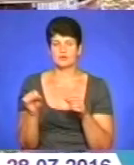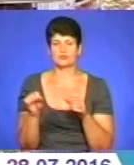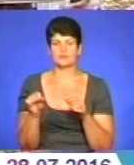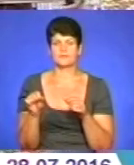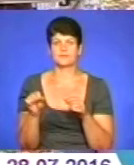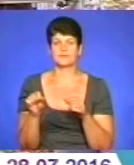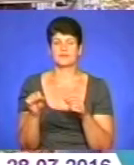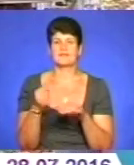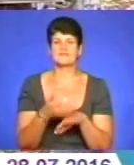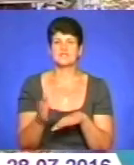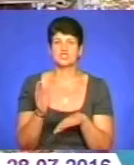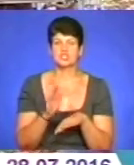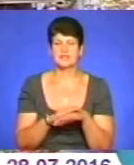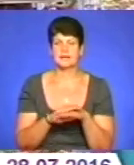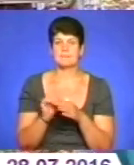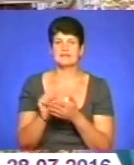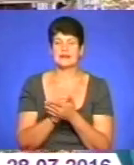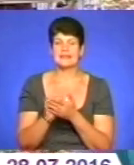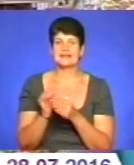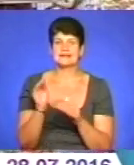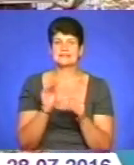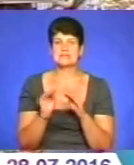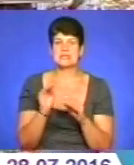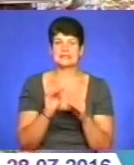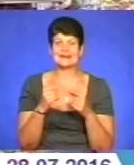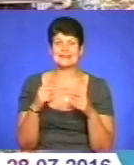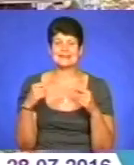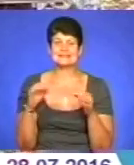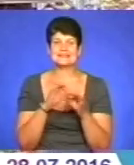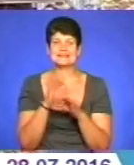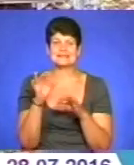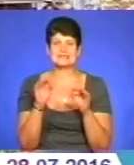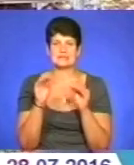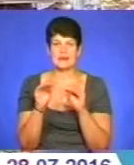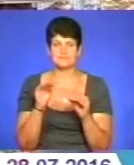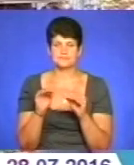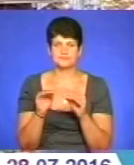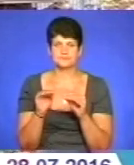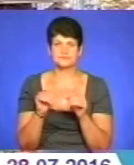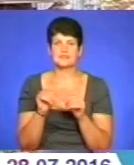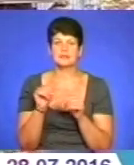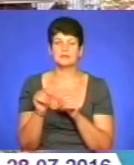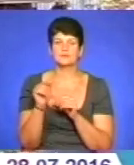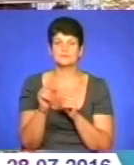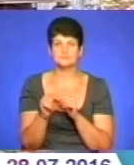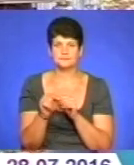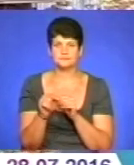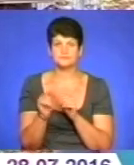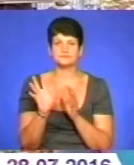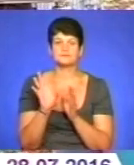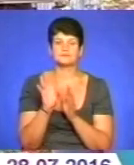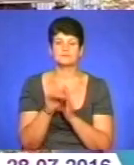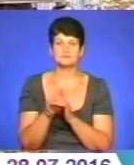важкого теоретичного матеріалу, наприклад, як складання різноманітних схем. А крім того, замість цього